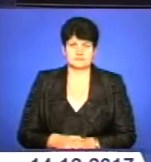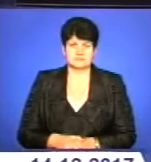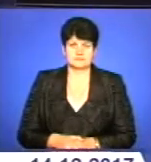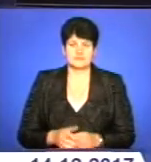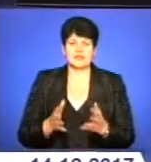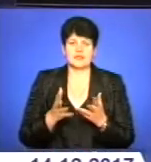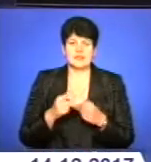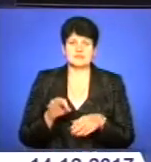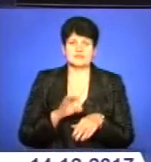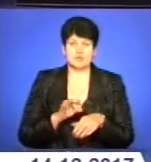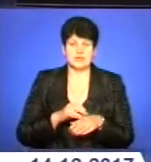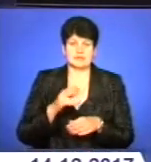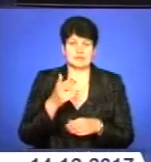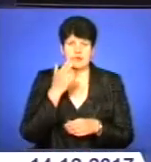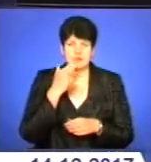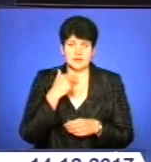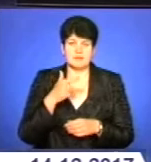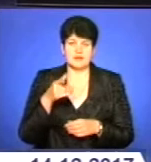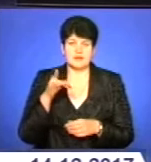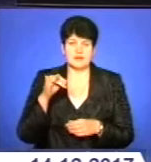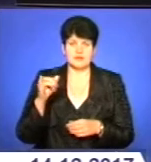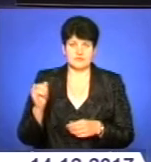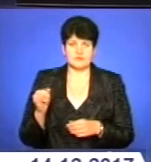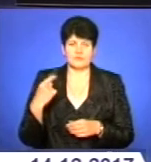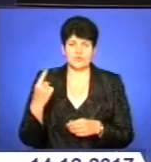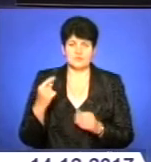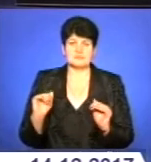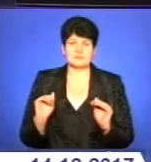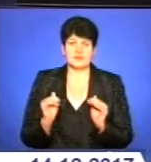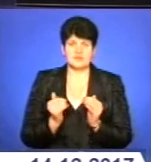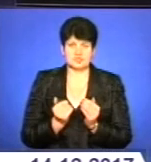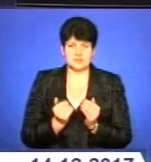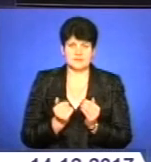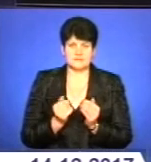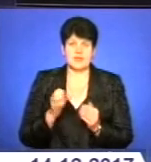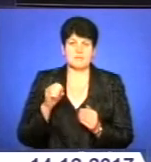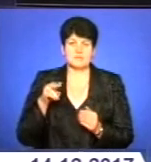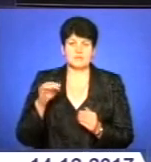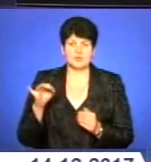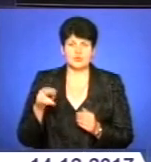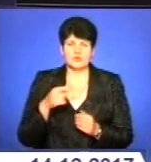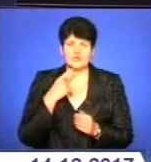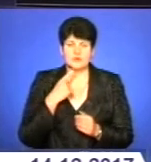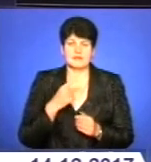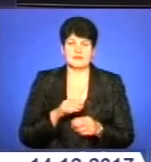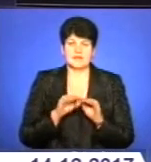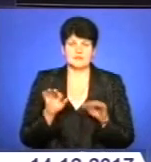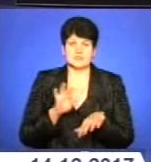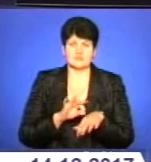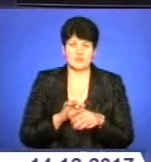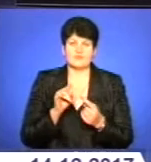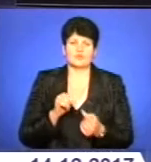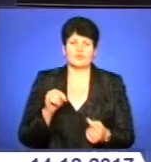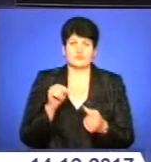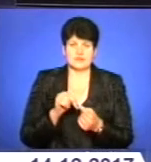Кількість хворих на грип та гострі респіраторні вірусні інфекції в області зменшилась. Епідеміологи пояснюють, рівень захворюваності відповідає